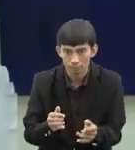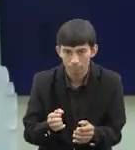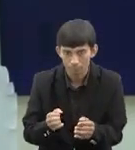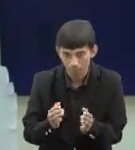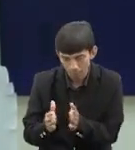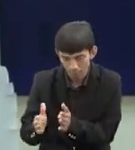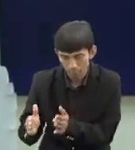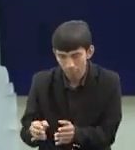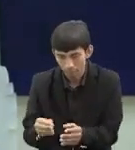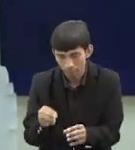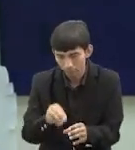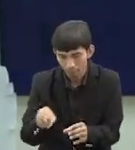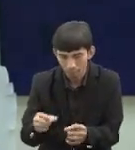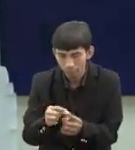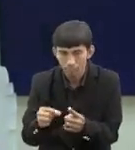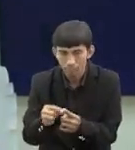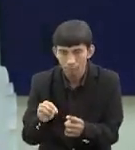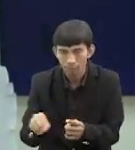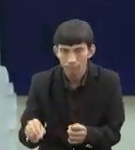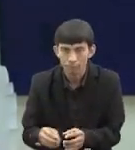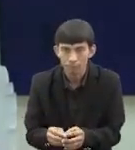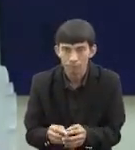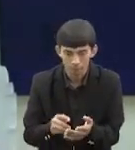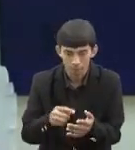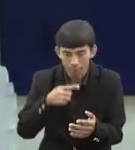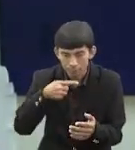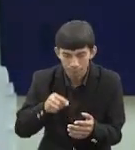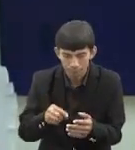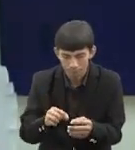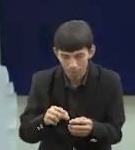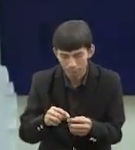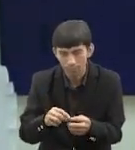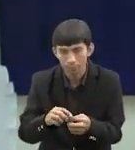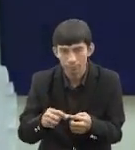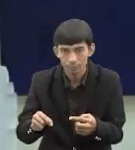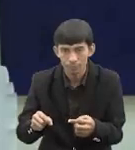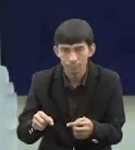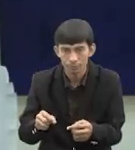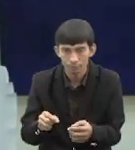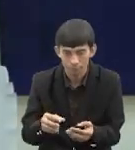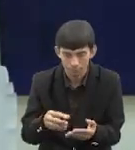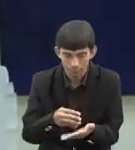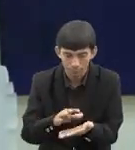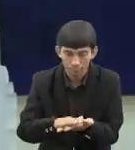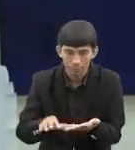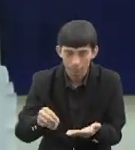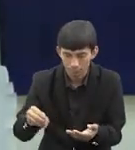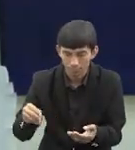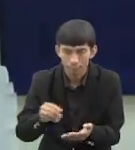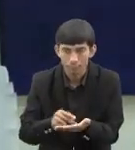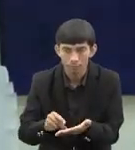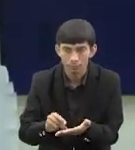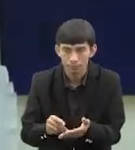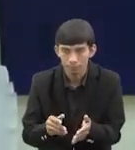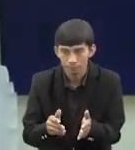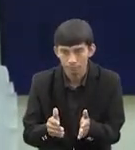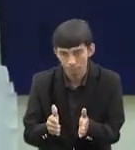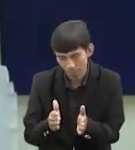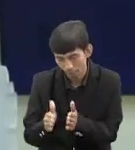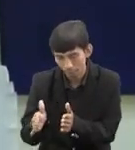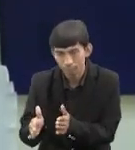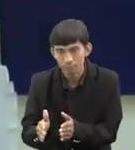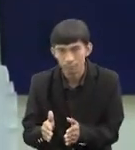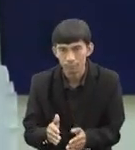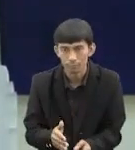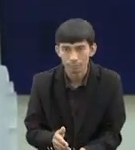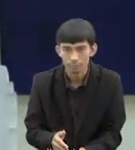khní prong priếp bụng đầm nắm bụt xôn đại lưng ngơ có bát nắm từ